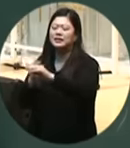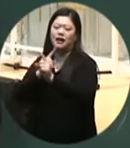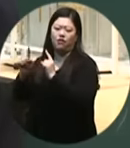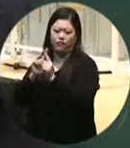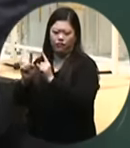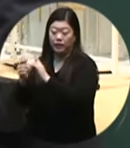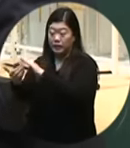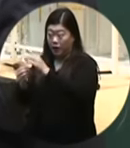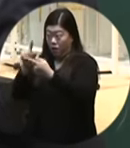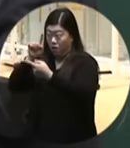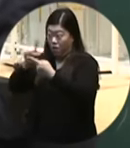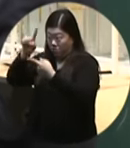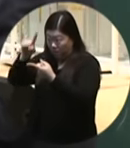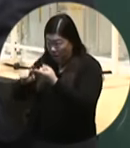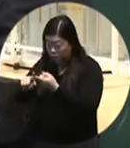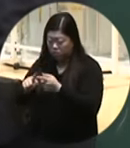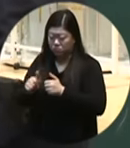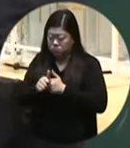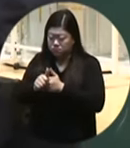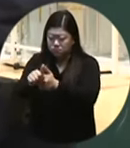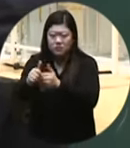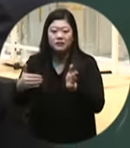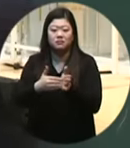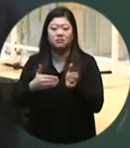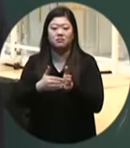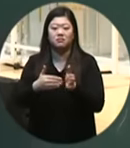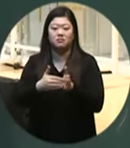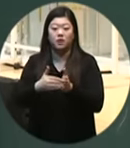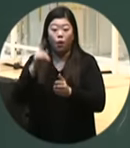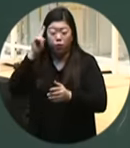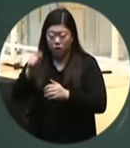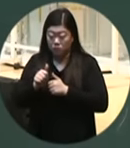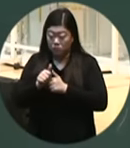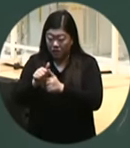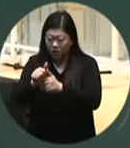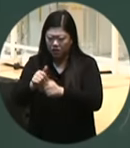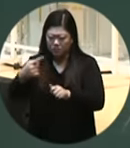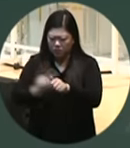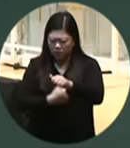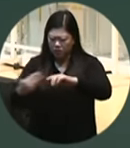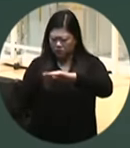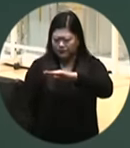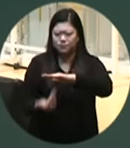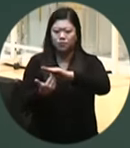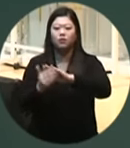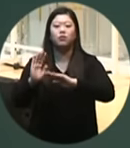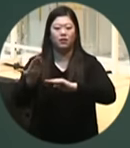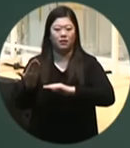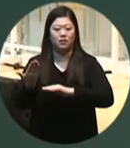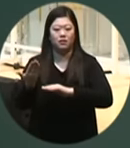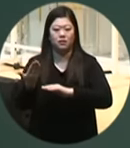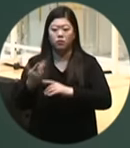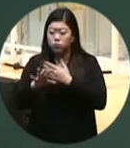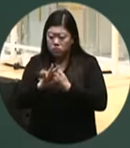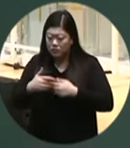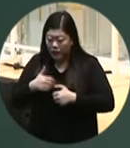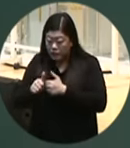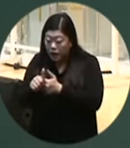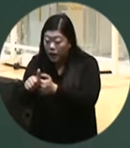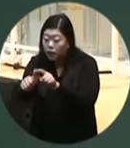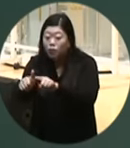this is all prophecy, and this is the fulfillment. So you just need to follow this flow. 예, 뭘 따라간단 말입니까? So what are we